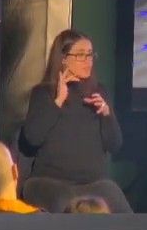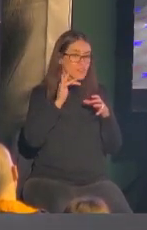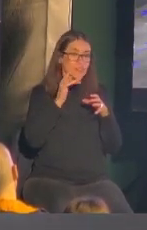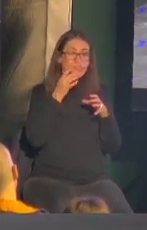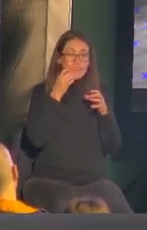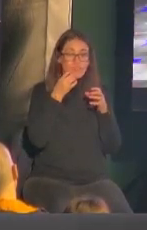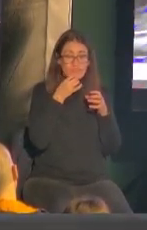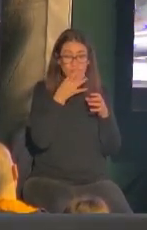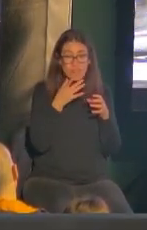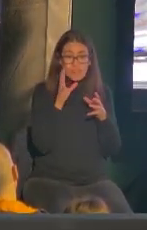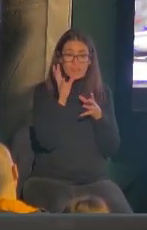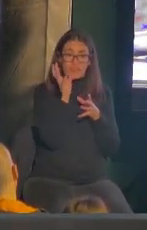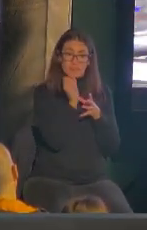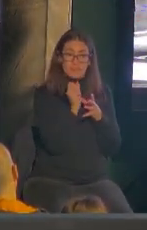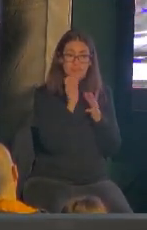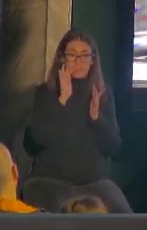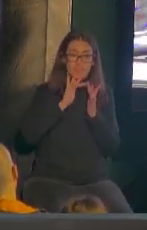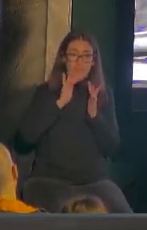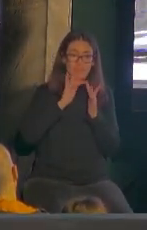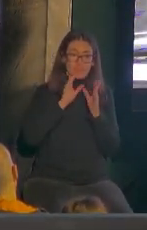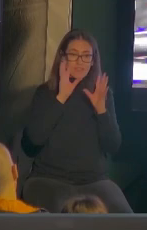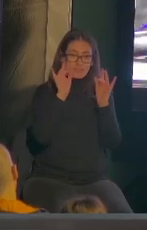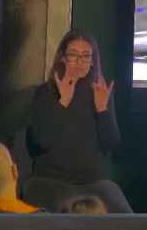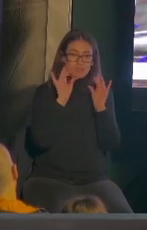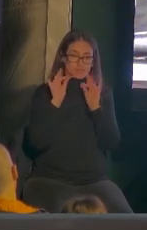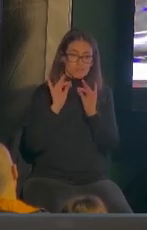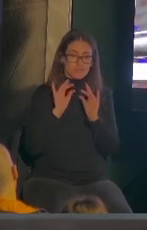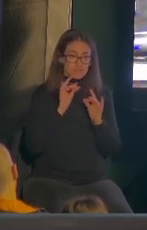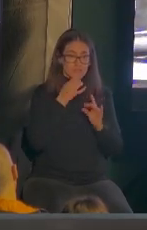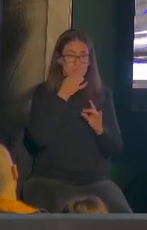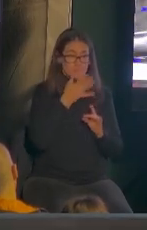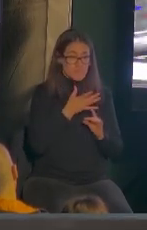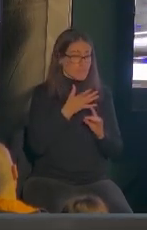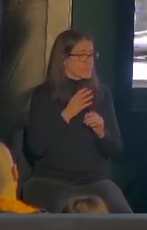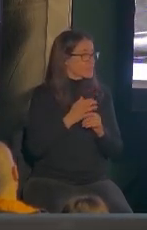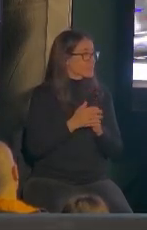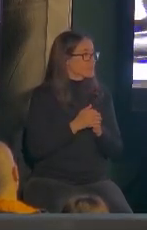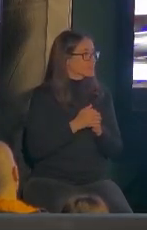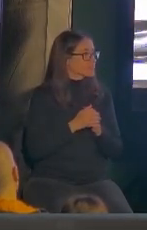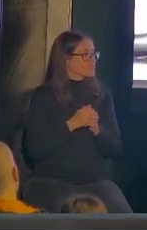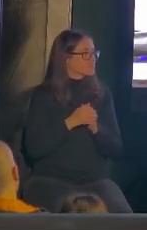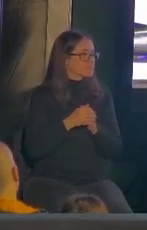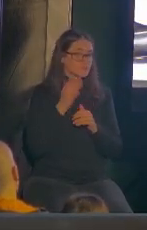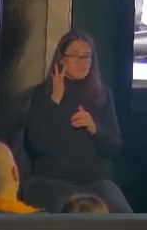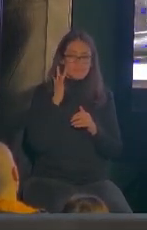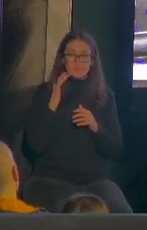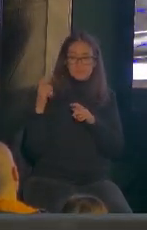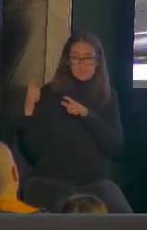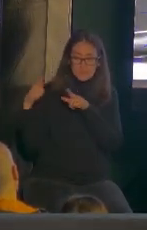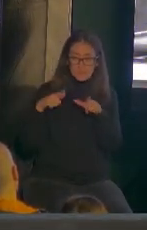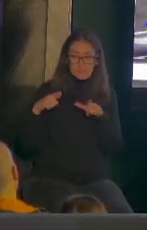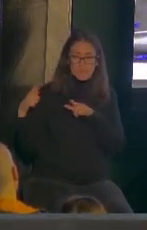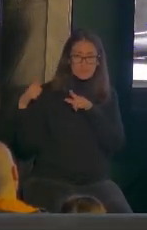millor l'ametlla. Em pots treure els altres? Així els acabem.